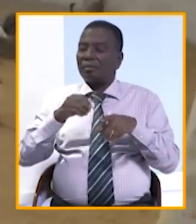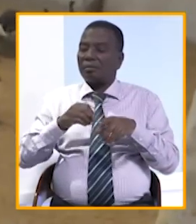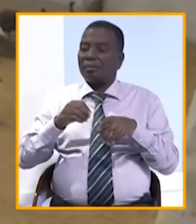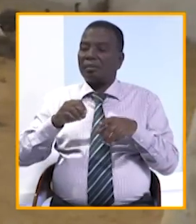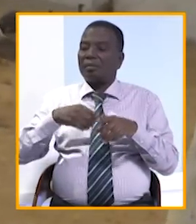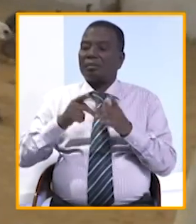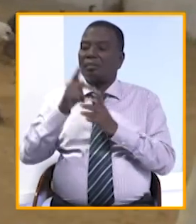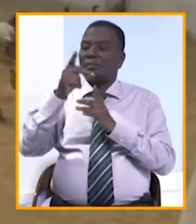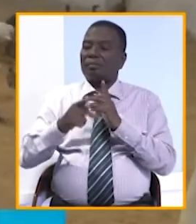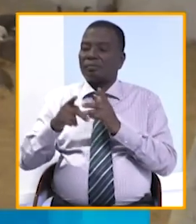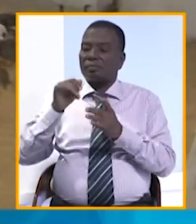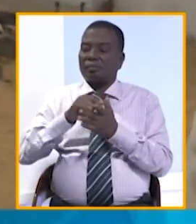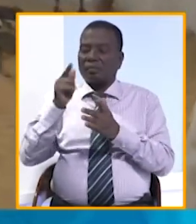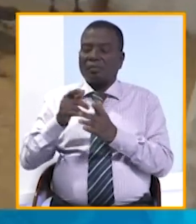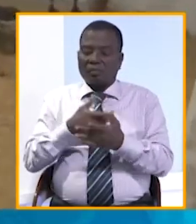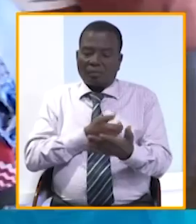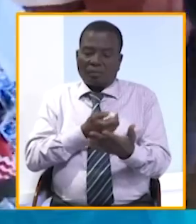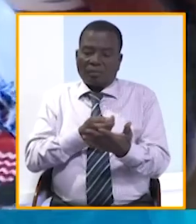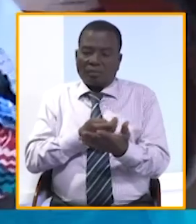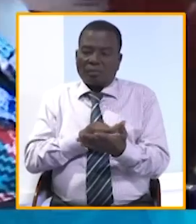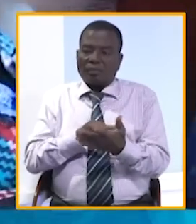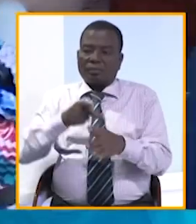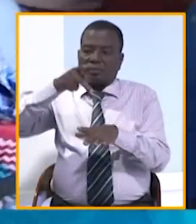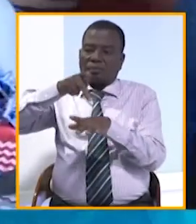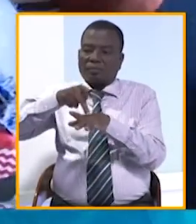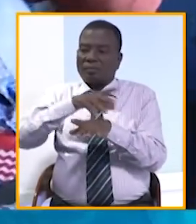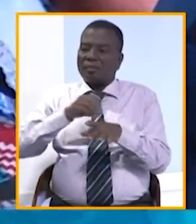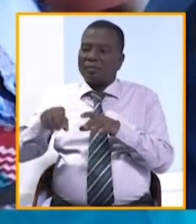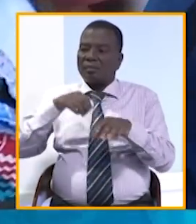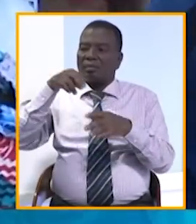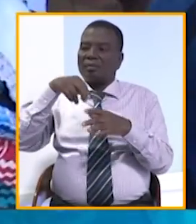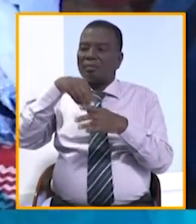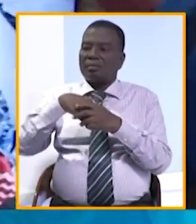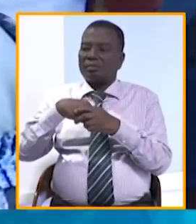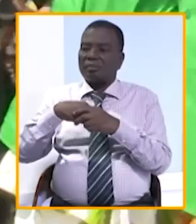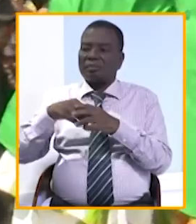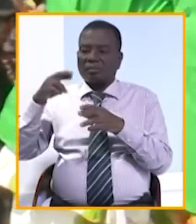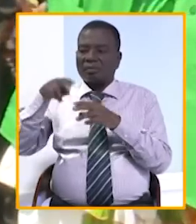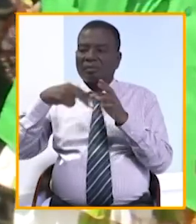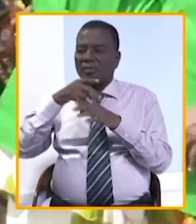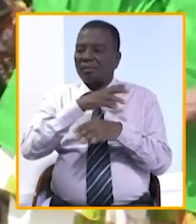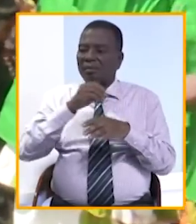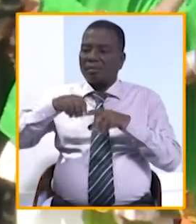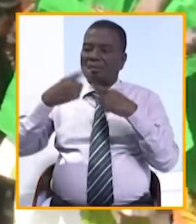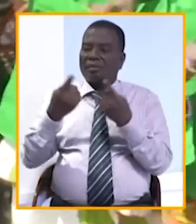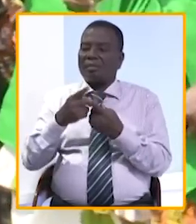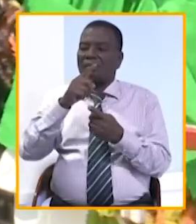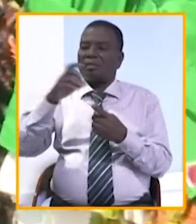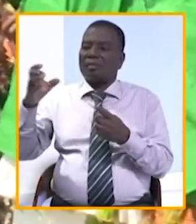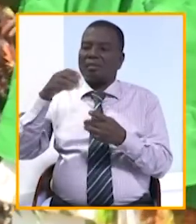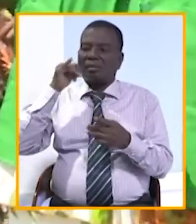Un autre projet, celui de l'élevage des pintades, s'exécute dans la région par un groupement de 100